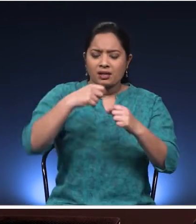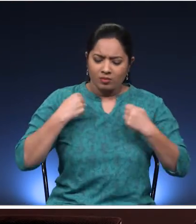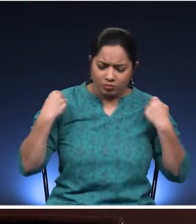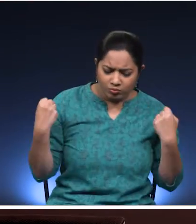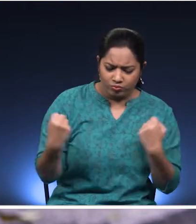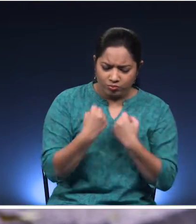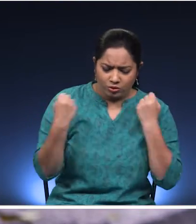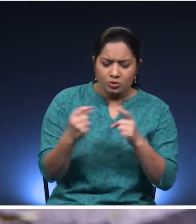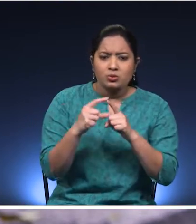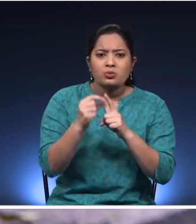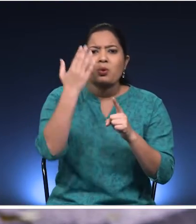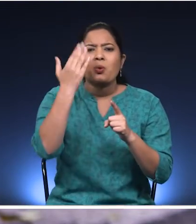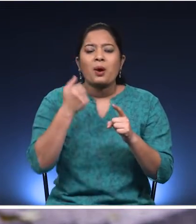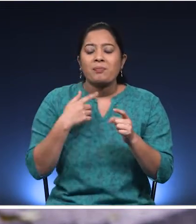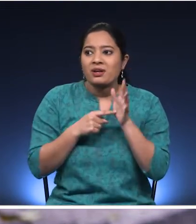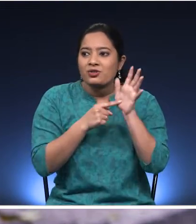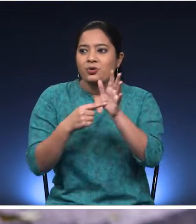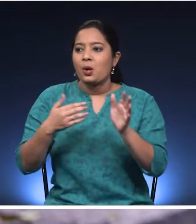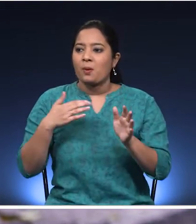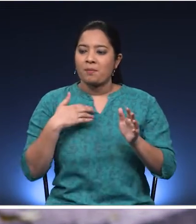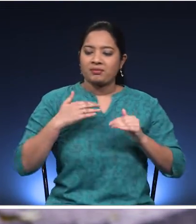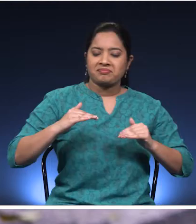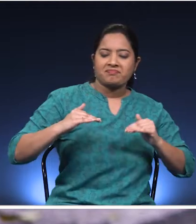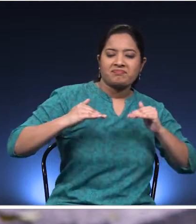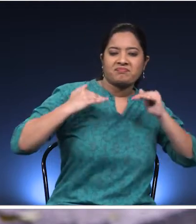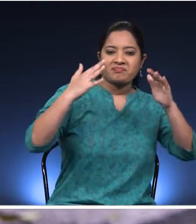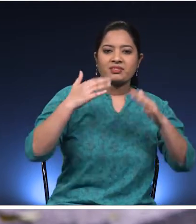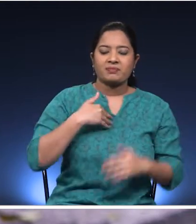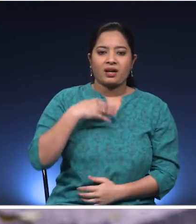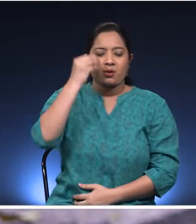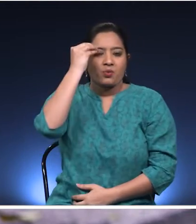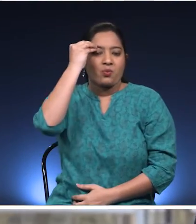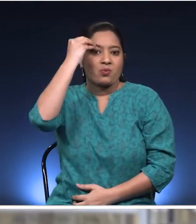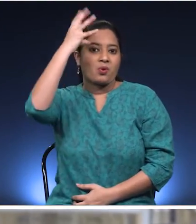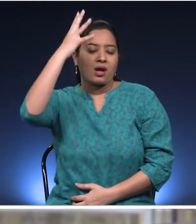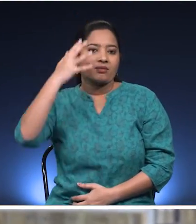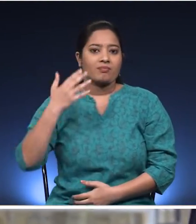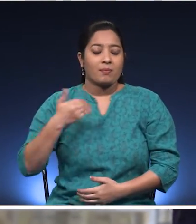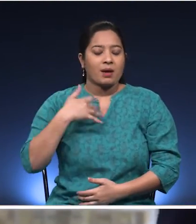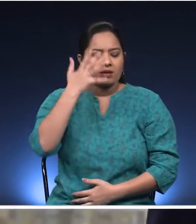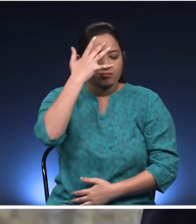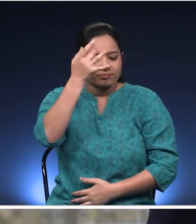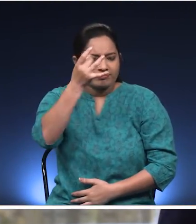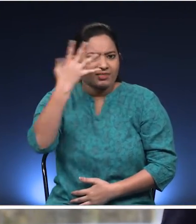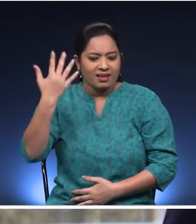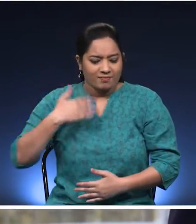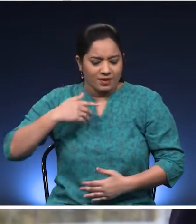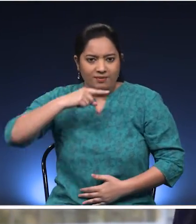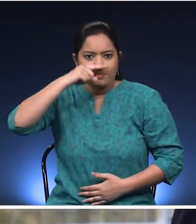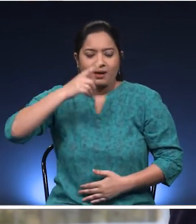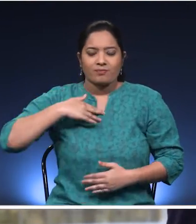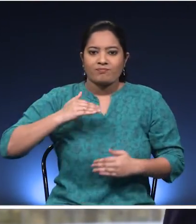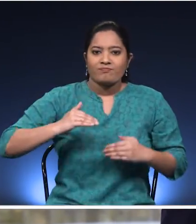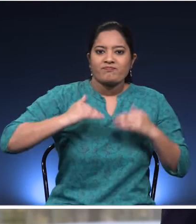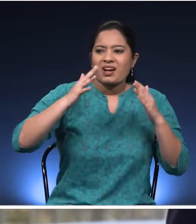सबसे उत्तम हूँ, मैं सबसे सर्वश्रेष्ठ हूँ, मैं सबसे सर्वज्ञानी हूँ, मैं सबसे बुद्धिमान इंसान